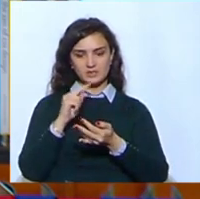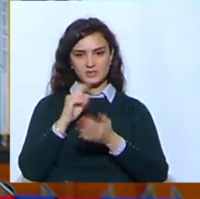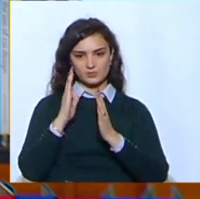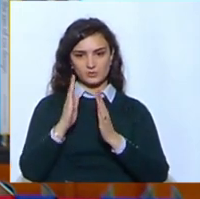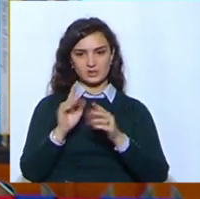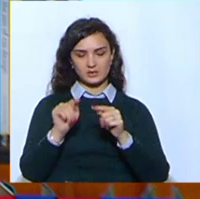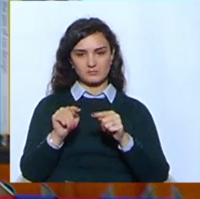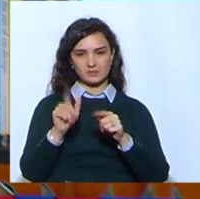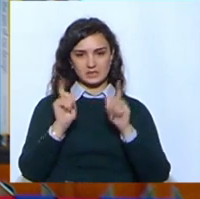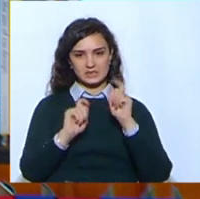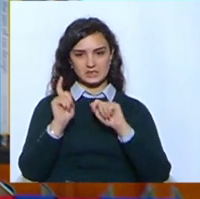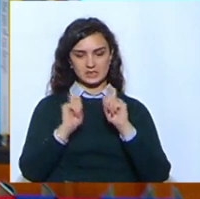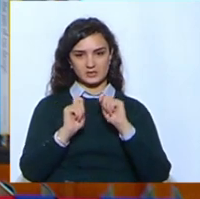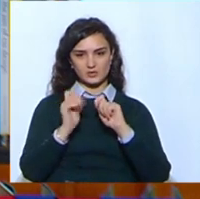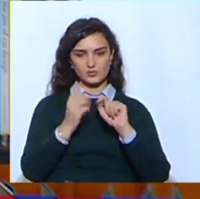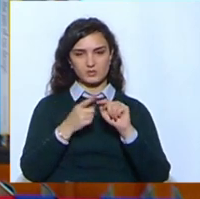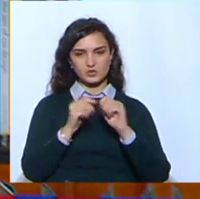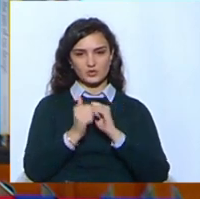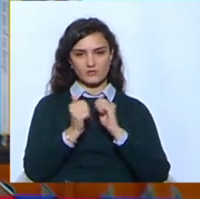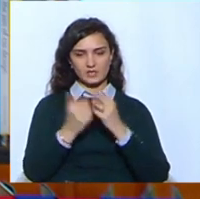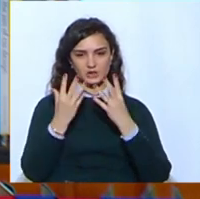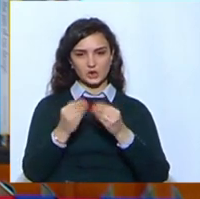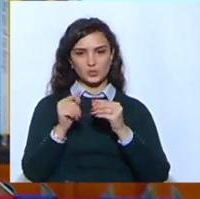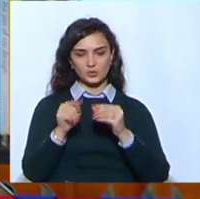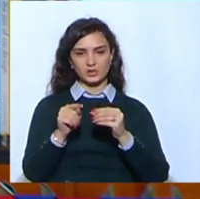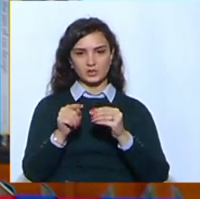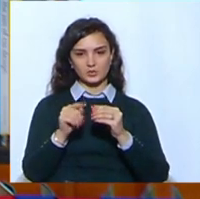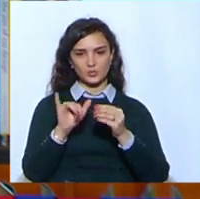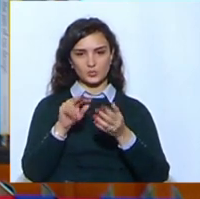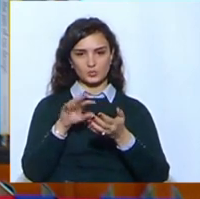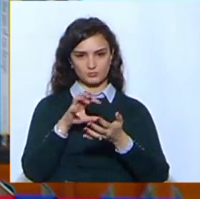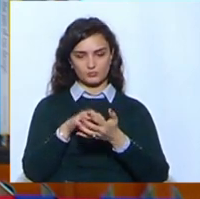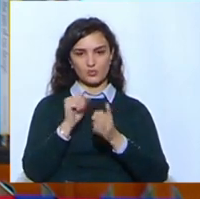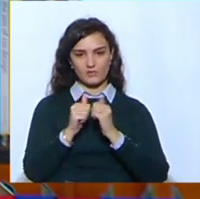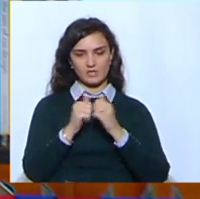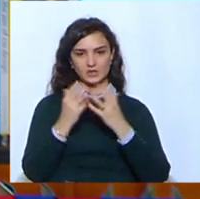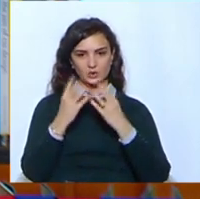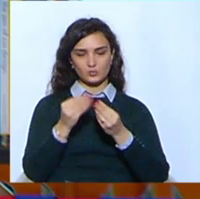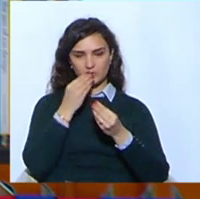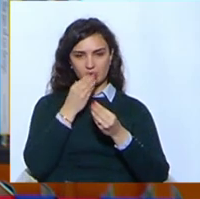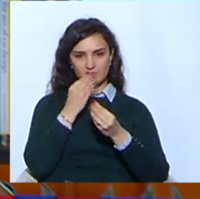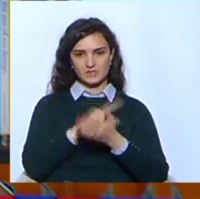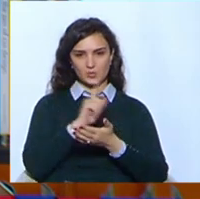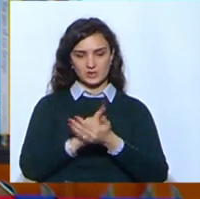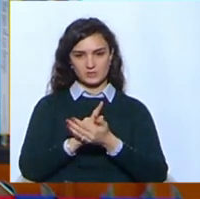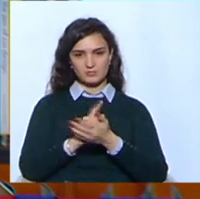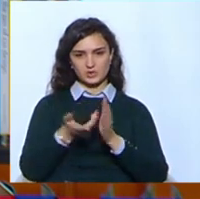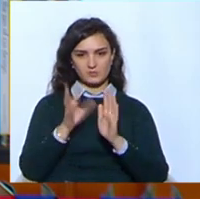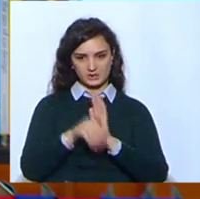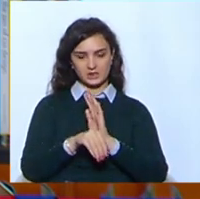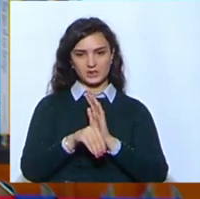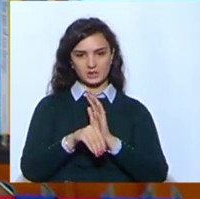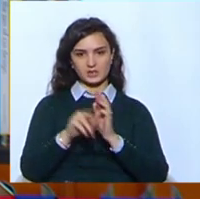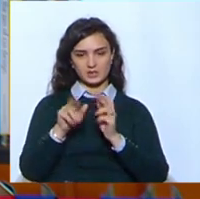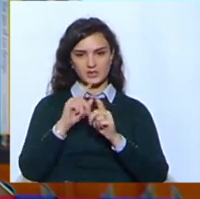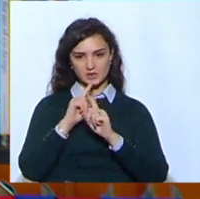გათვალისწინებულია რძის ნაწარმი, რომელიც ყოველდღიური ულუფის, უბრალოდ ყოველდღიური რაციონის აუცილებელი შემადგენელი ნაწილი